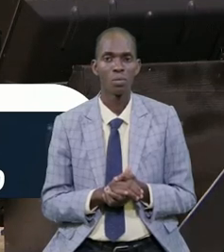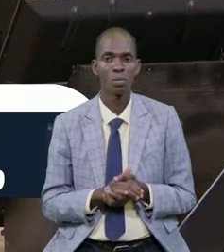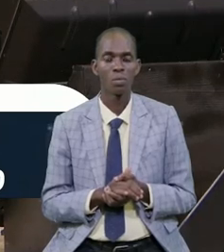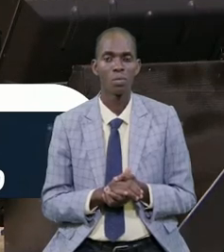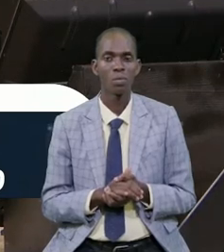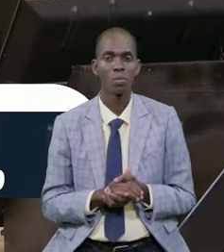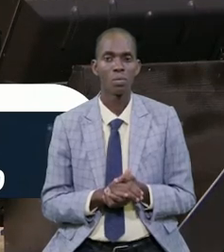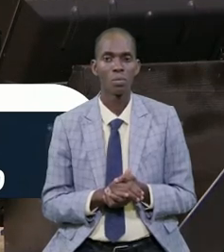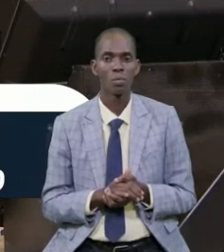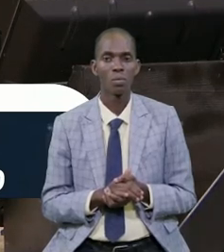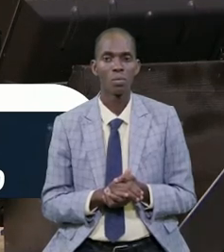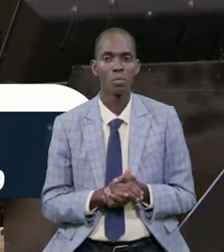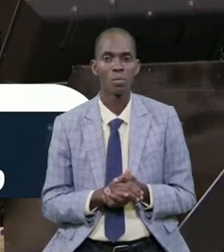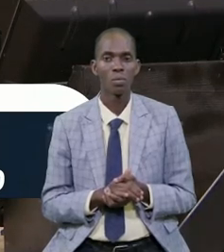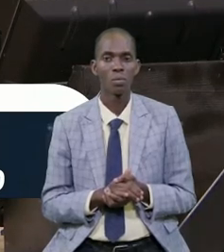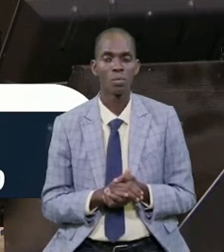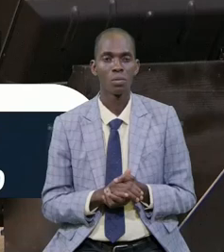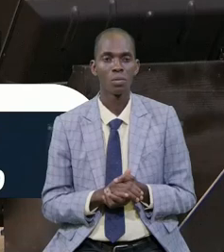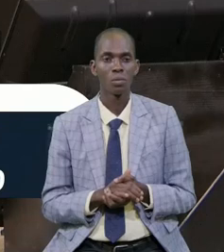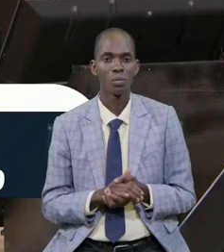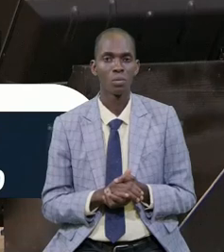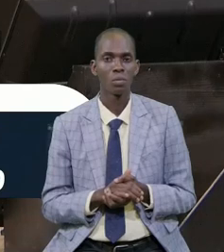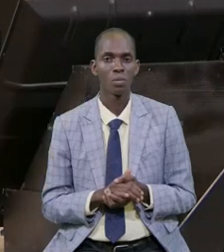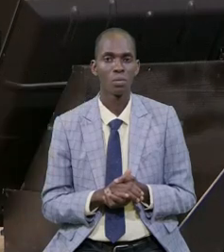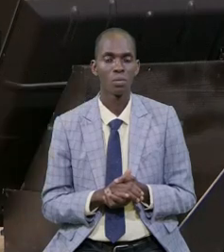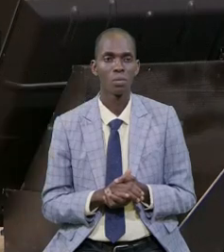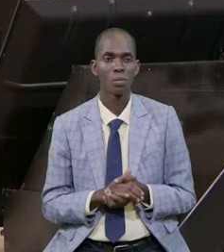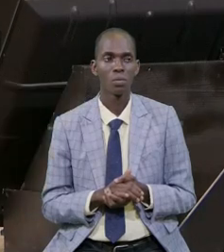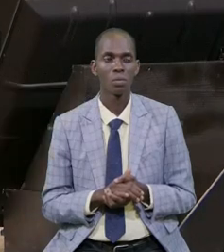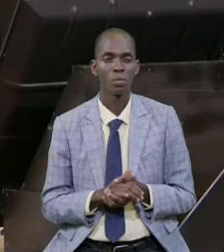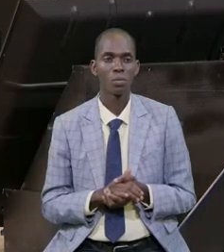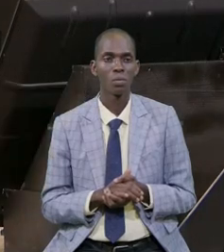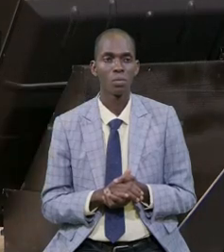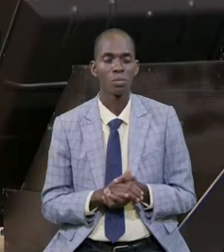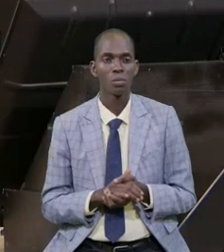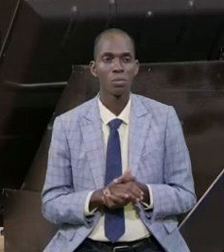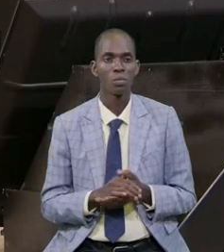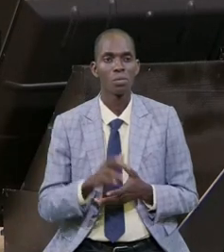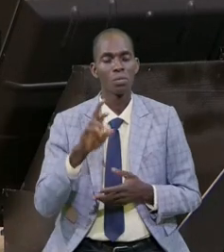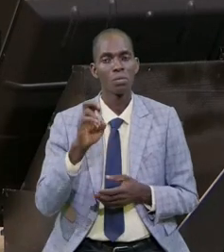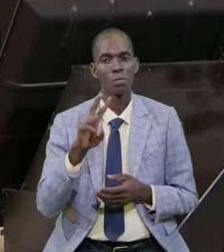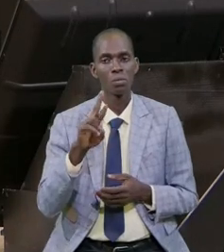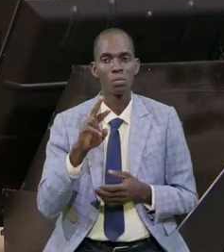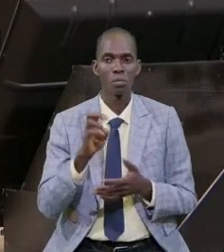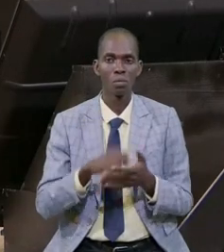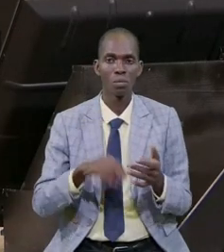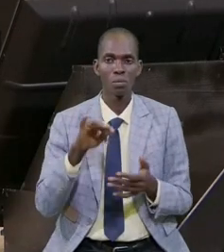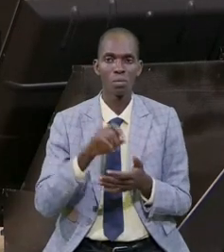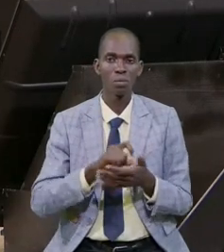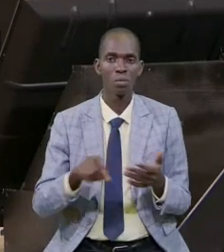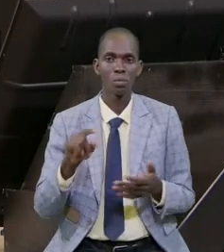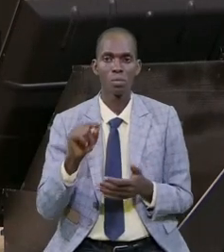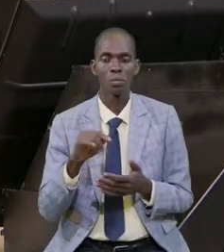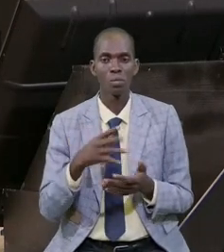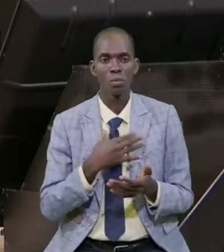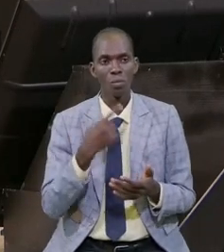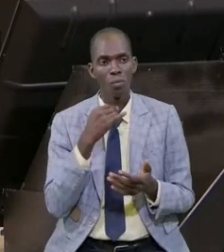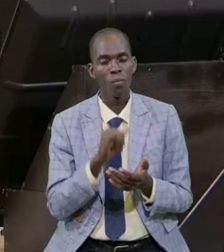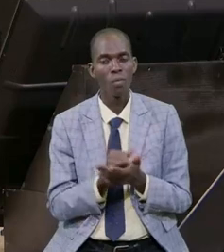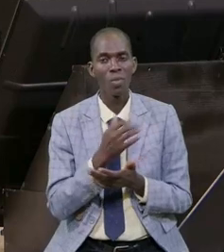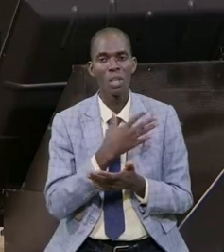verset 20. Verset 19. Apocalypse 19, lisons le verset 20. Verset